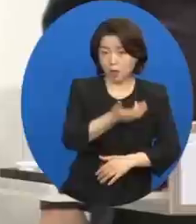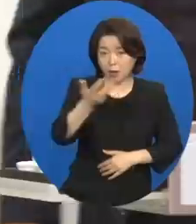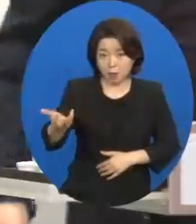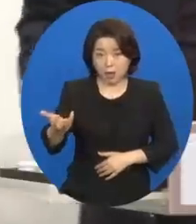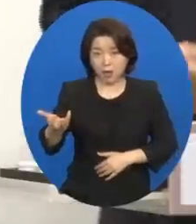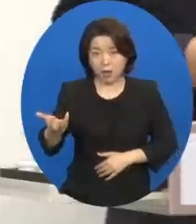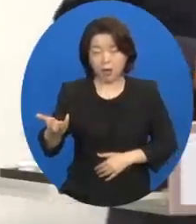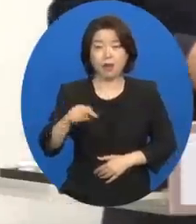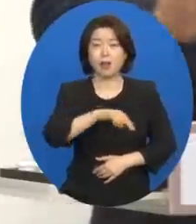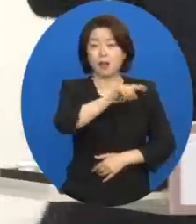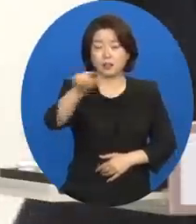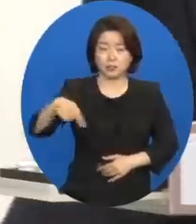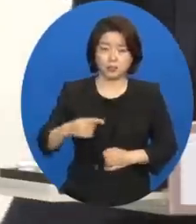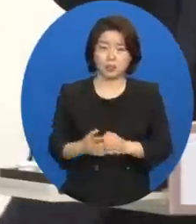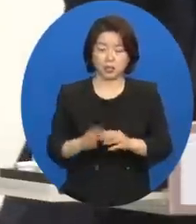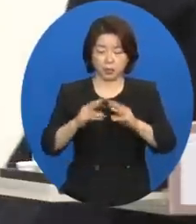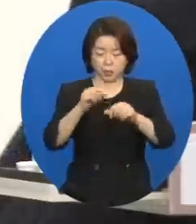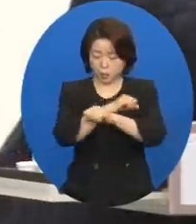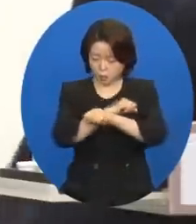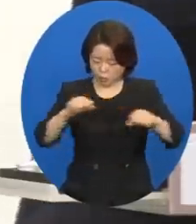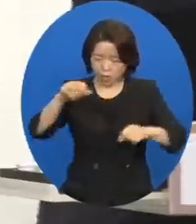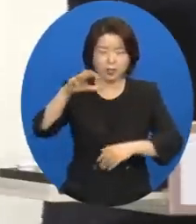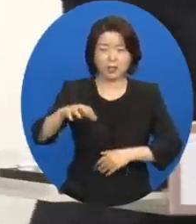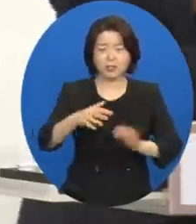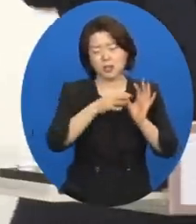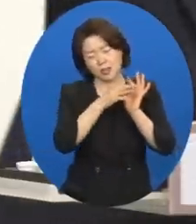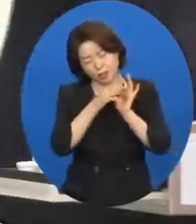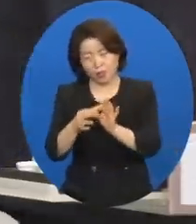광야에서 그들은